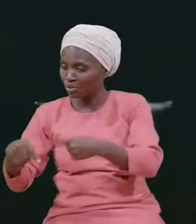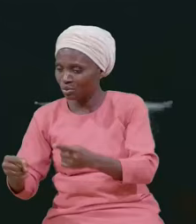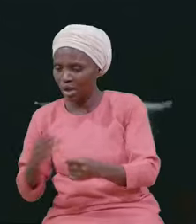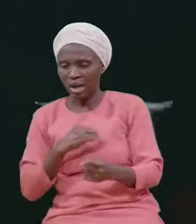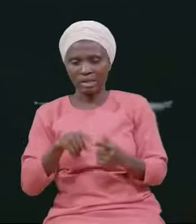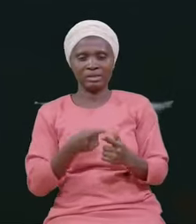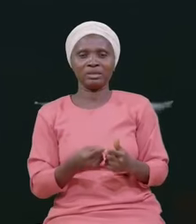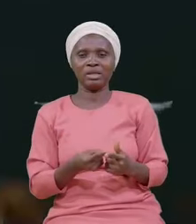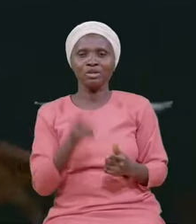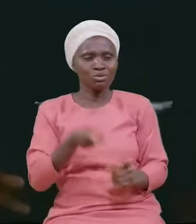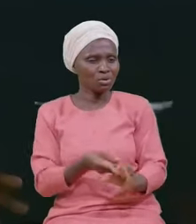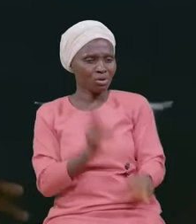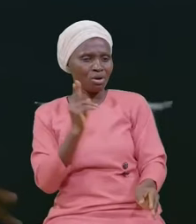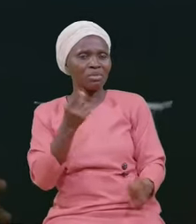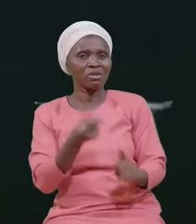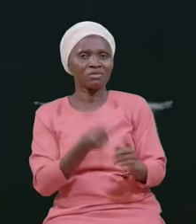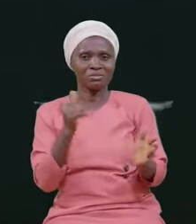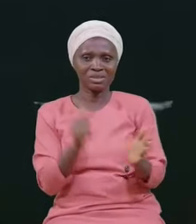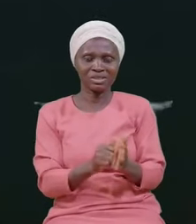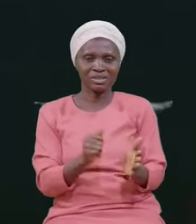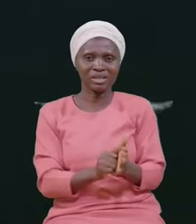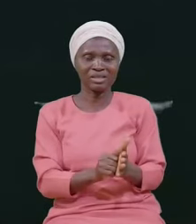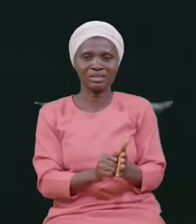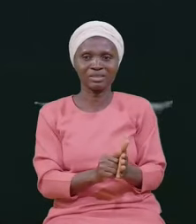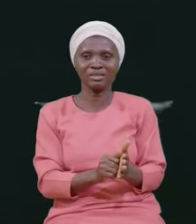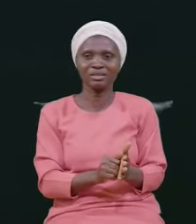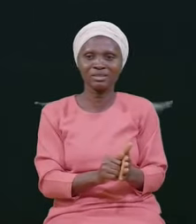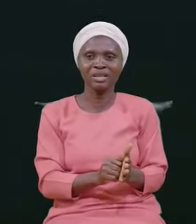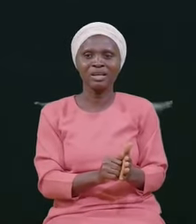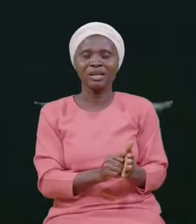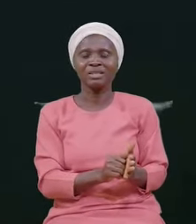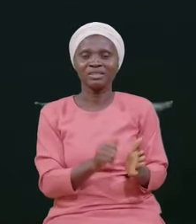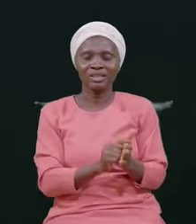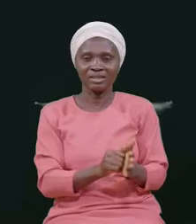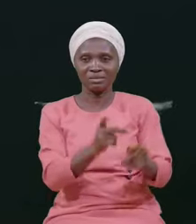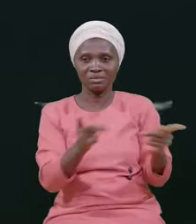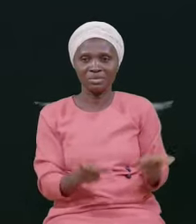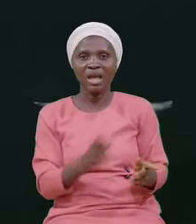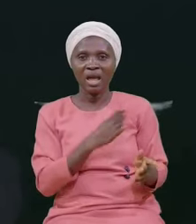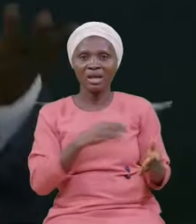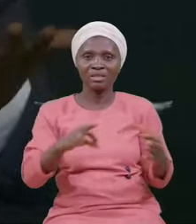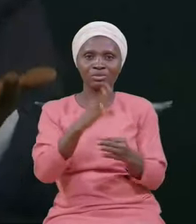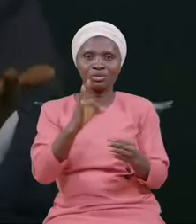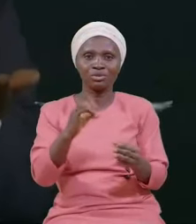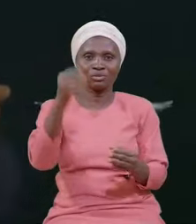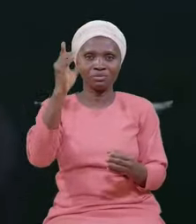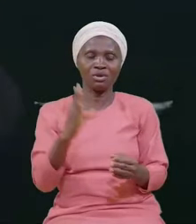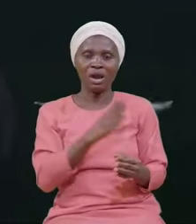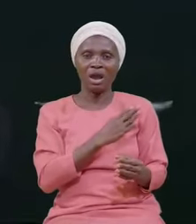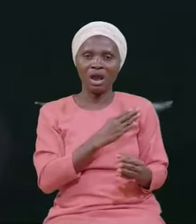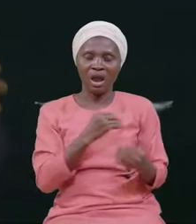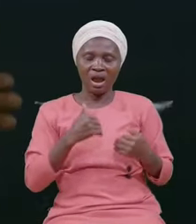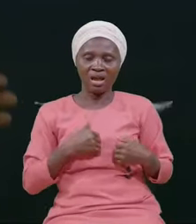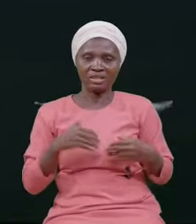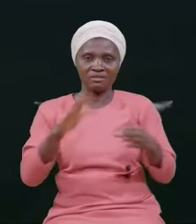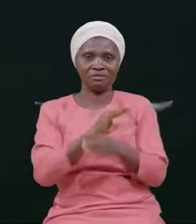tu sors de ce lieu de prière. Et l'Esprit de Dieu t'a revêtu de puissance, t'a donné d'énergie. Maintenant, tu